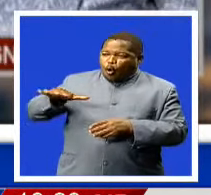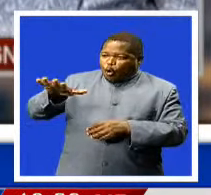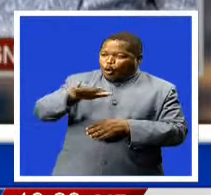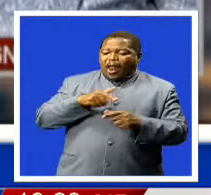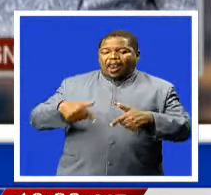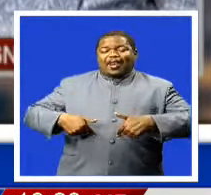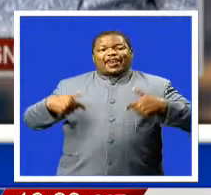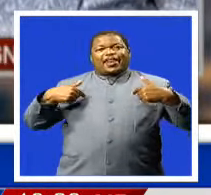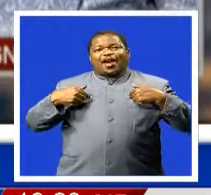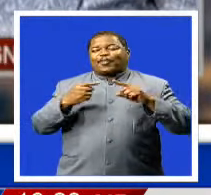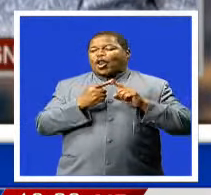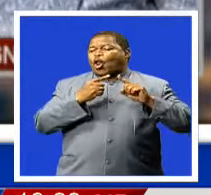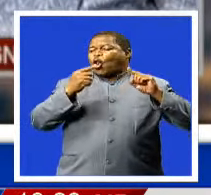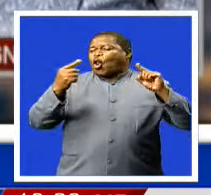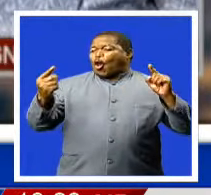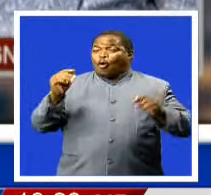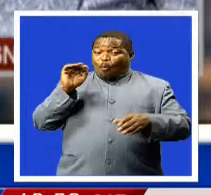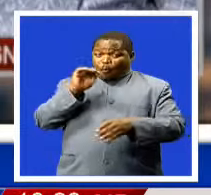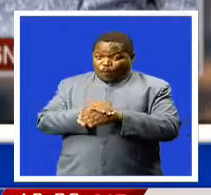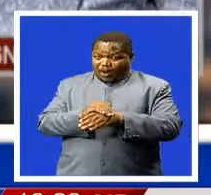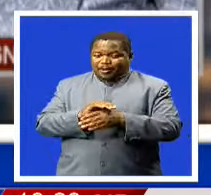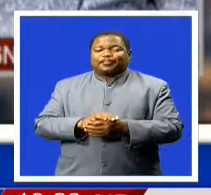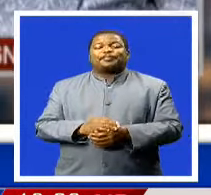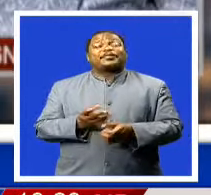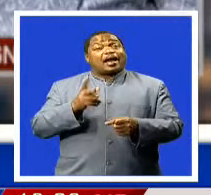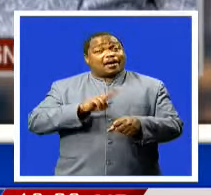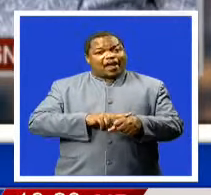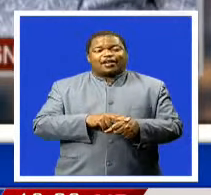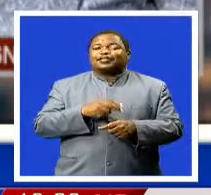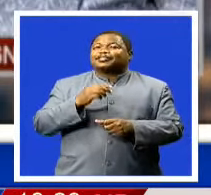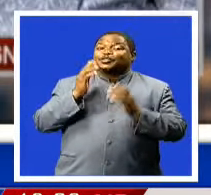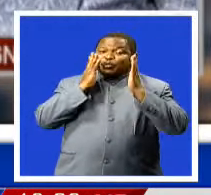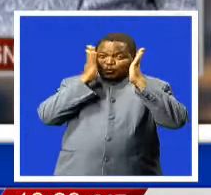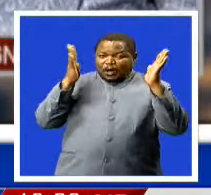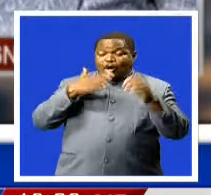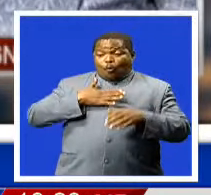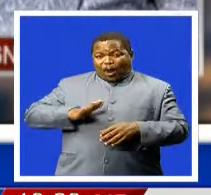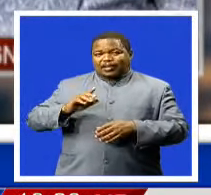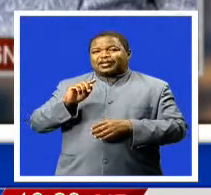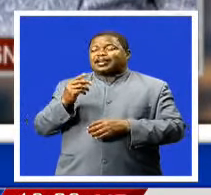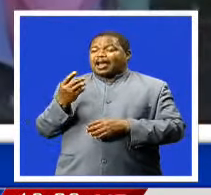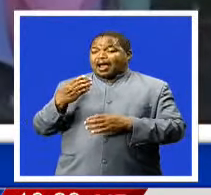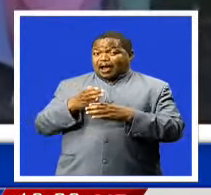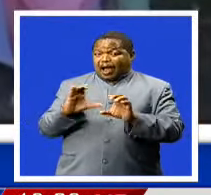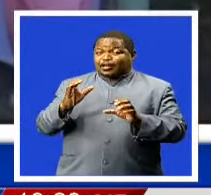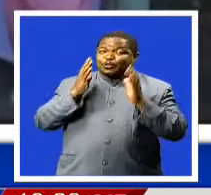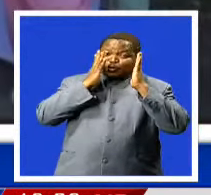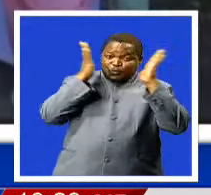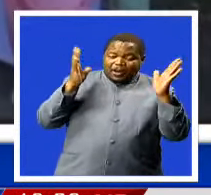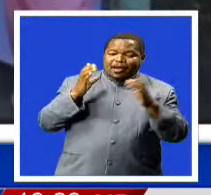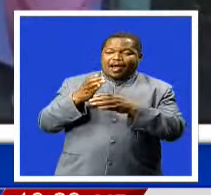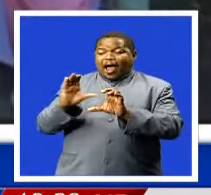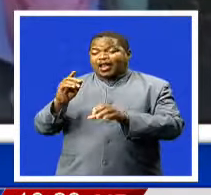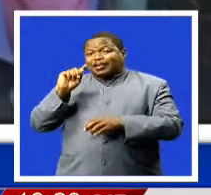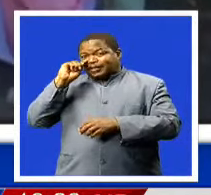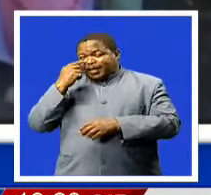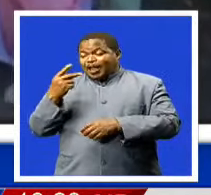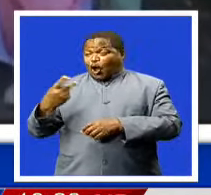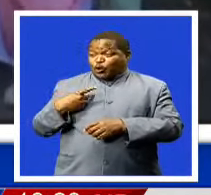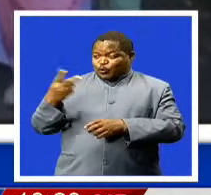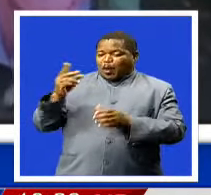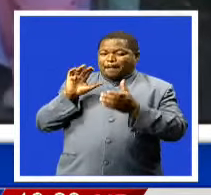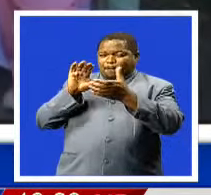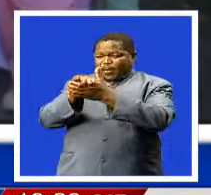kuchubeka lisebenzisane nasibalukhulu waseNdiya kuleli kugcine budlelwane balamave lamabili. Etindzabeni ngingugiyani